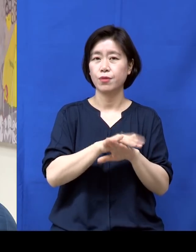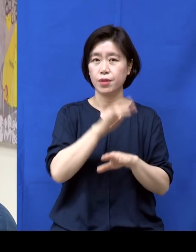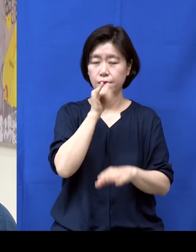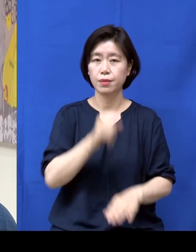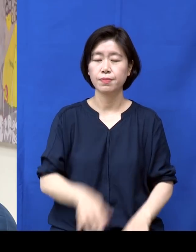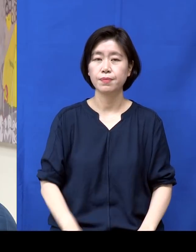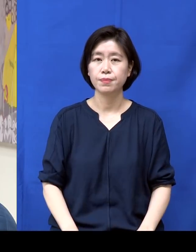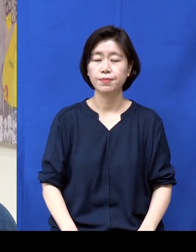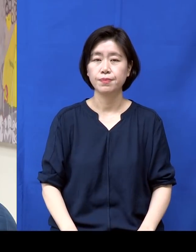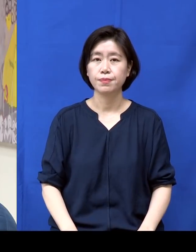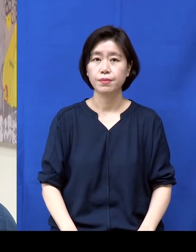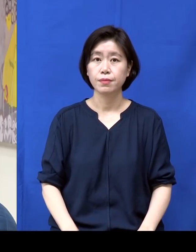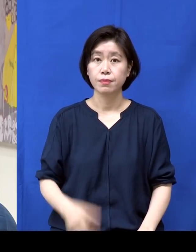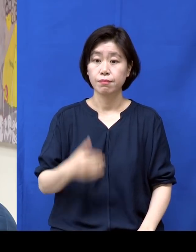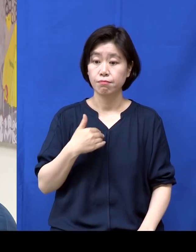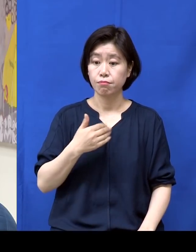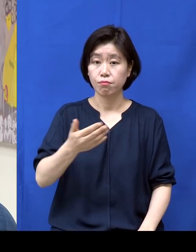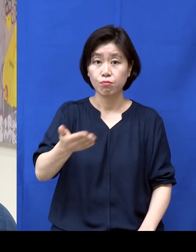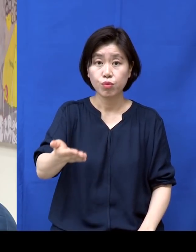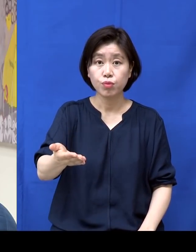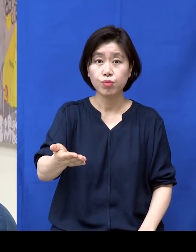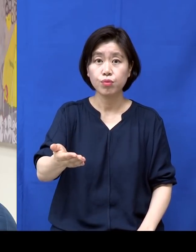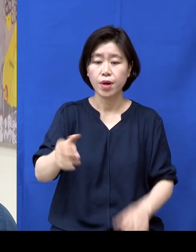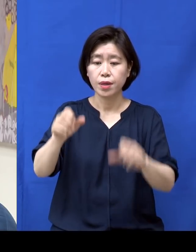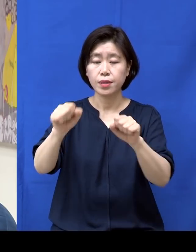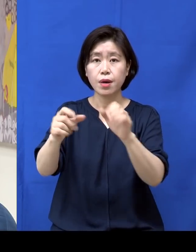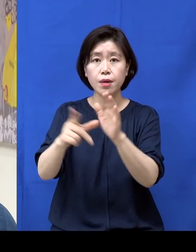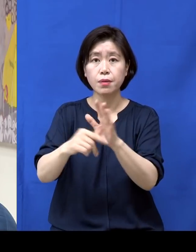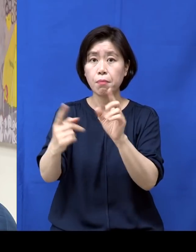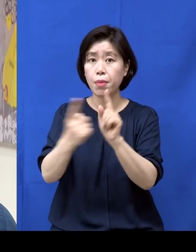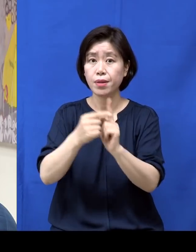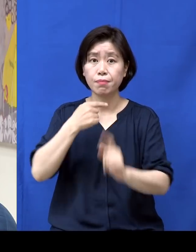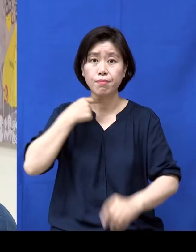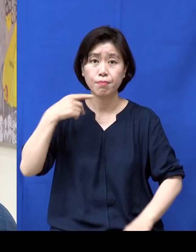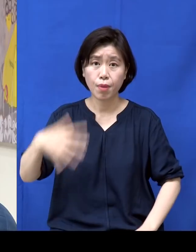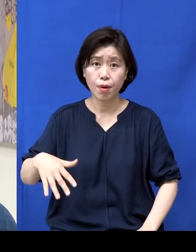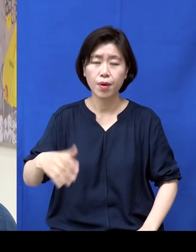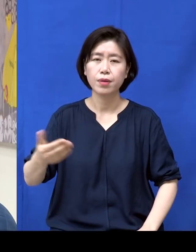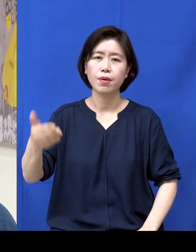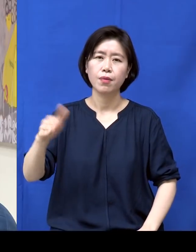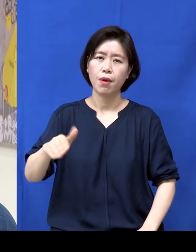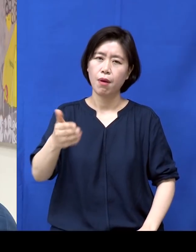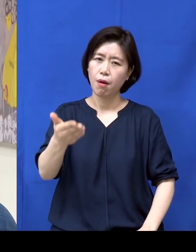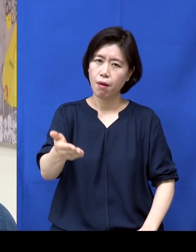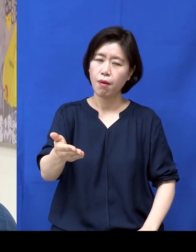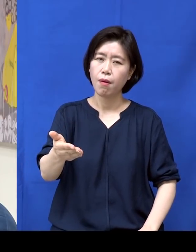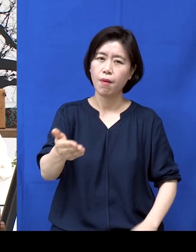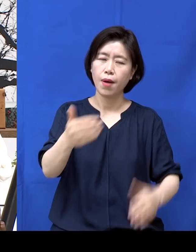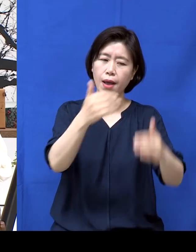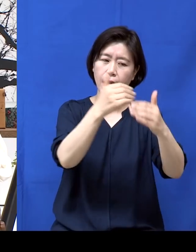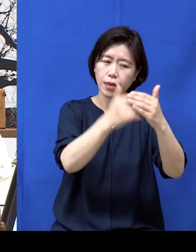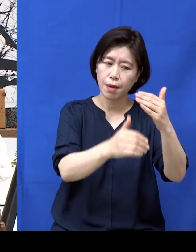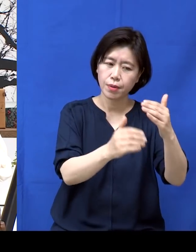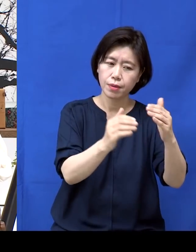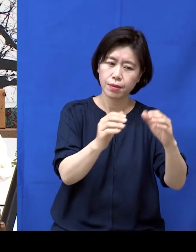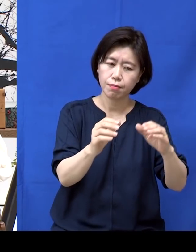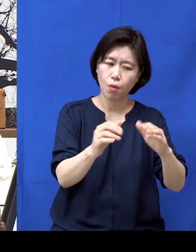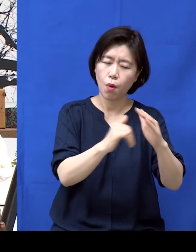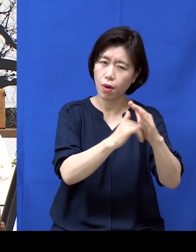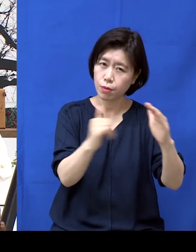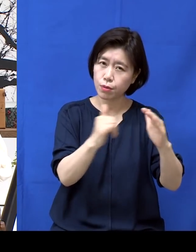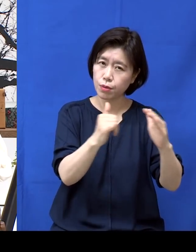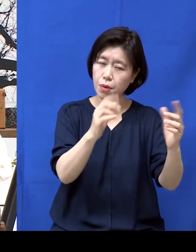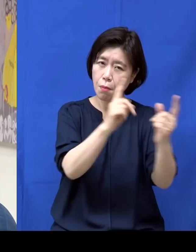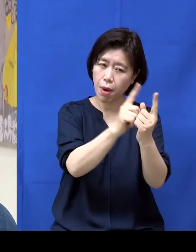유가족이나 이분의 그 몸에 남아 있는 어떤 흔적들을 통해서 살아있을 때의 모습을 유추해 보는 거죠. 그게 저한테